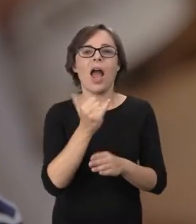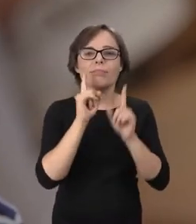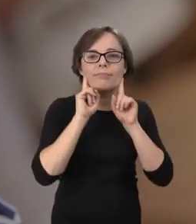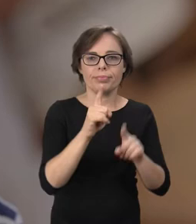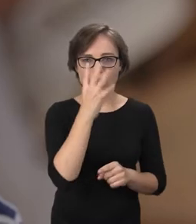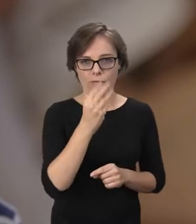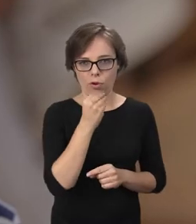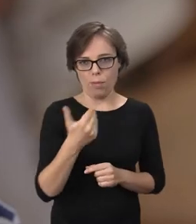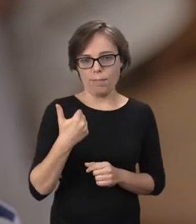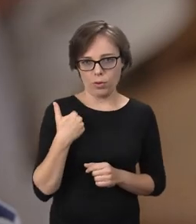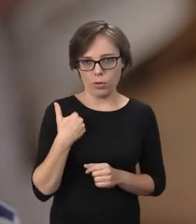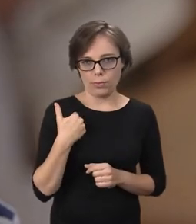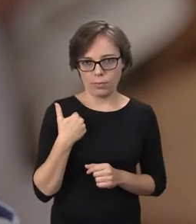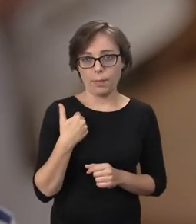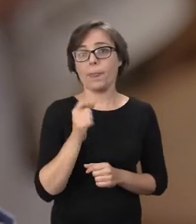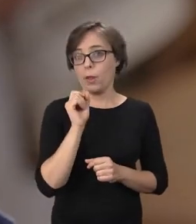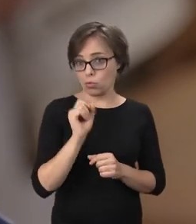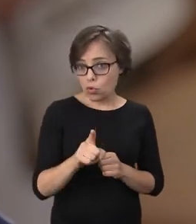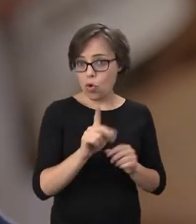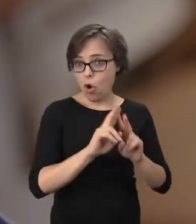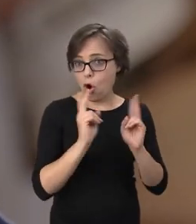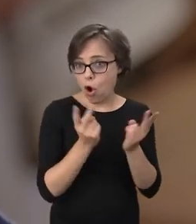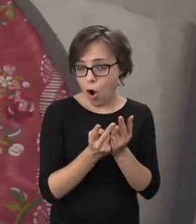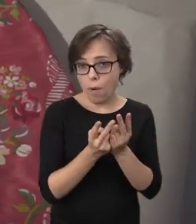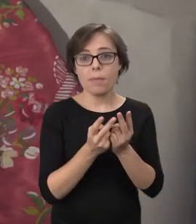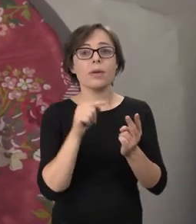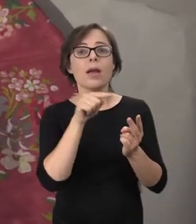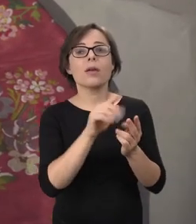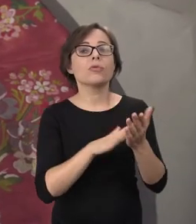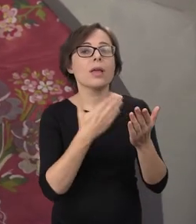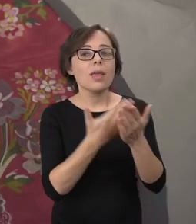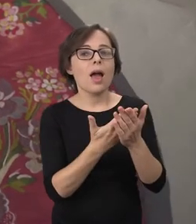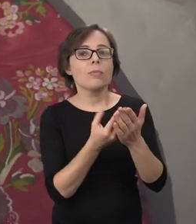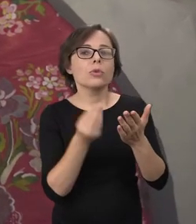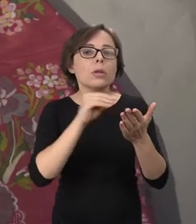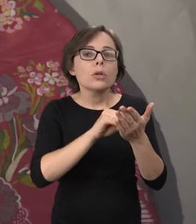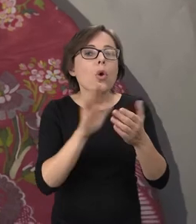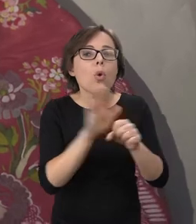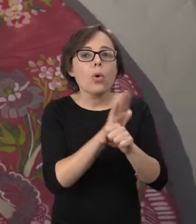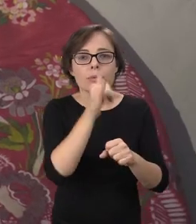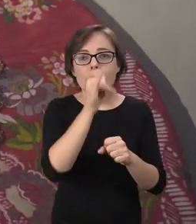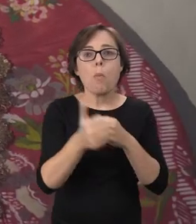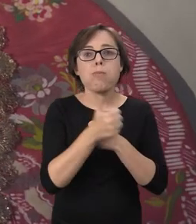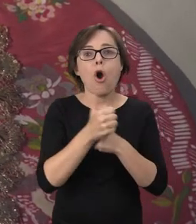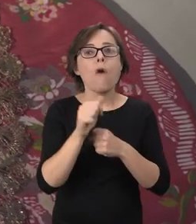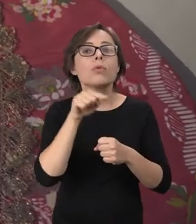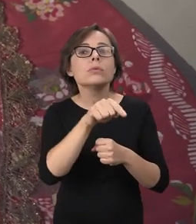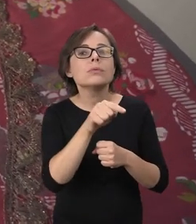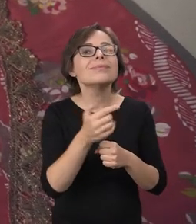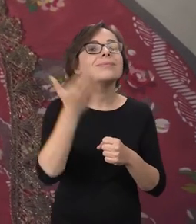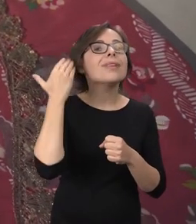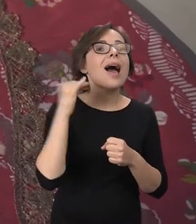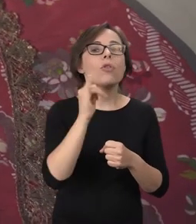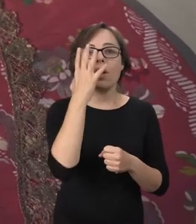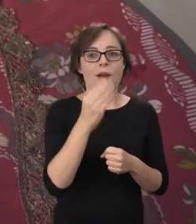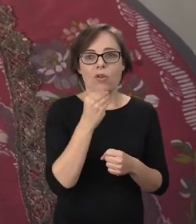zachowane materiały, które pozwalają na to. Są obiekty, w których rekonstrukcji nie możemy przeprowadzić, bo nie wiemy, co znajdowało się w